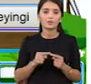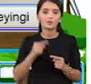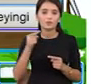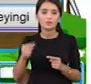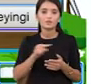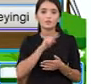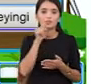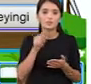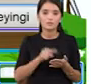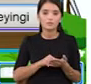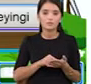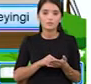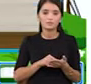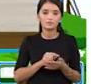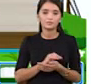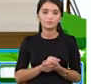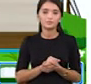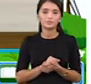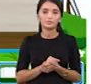Keyingi savol.